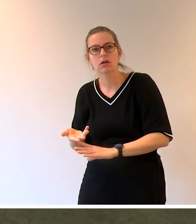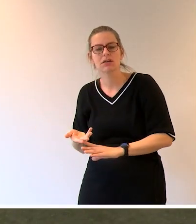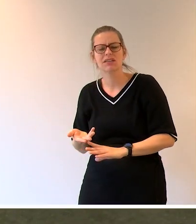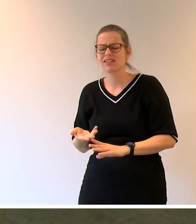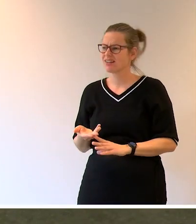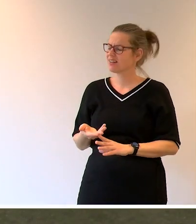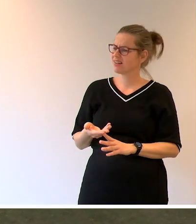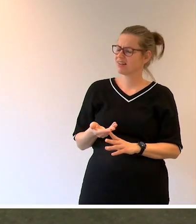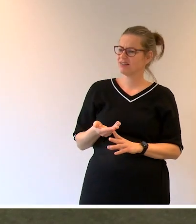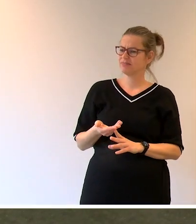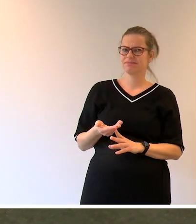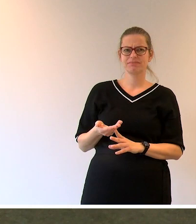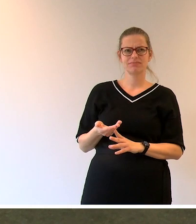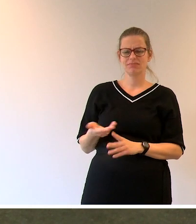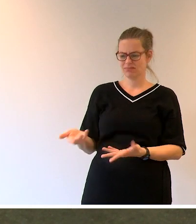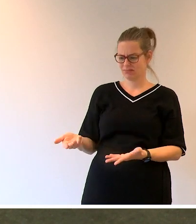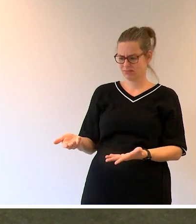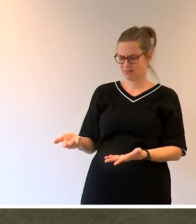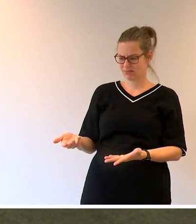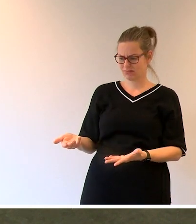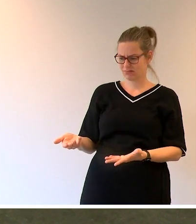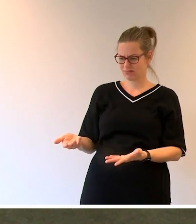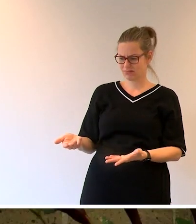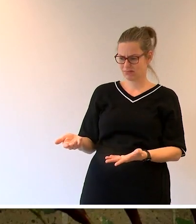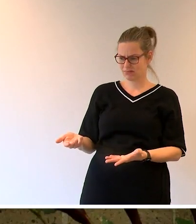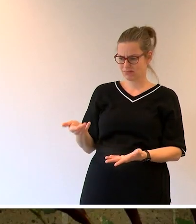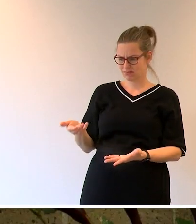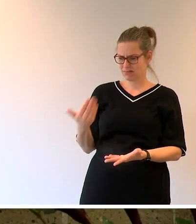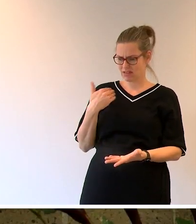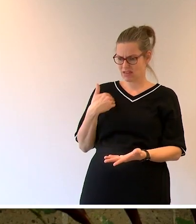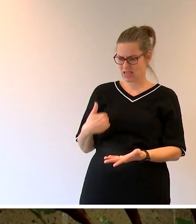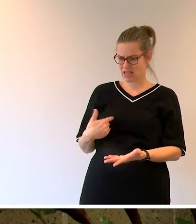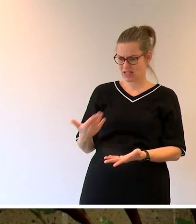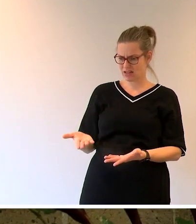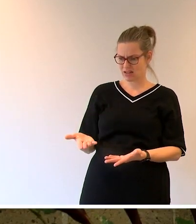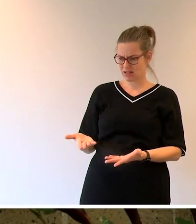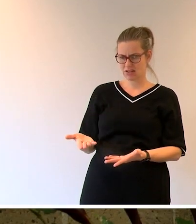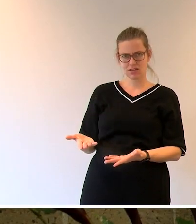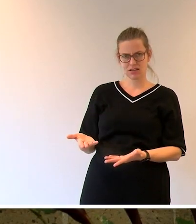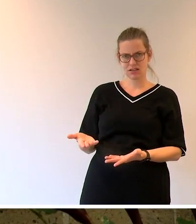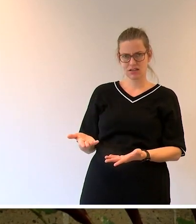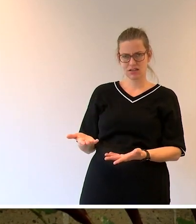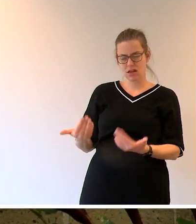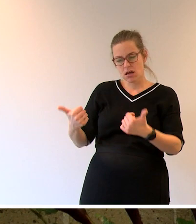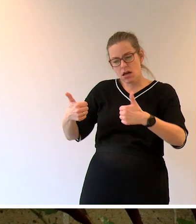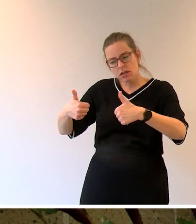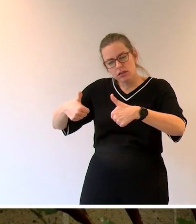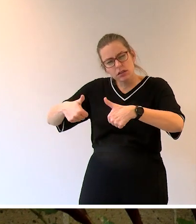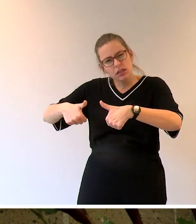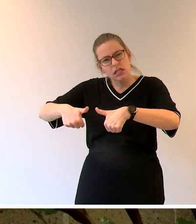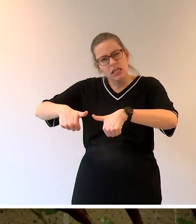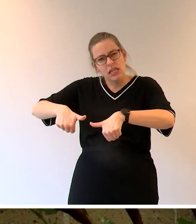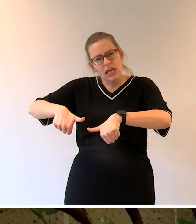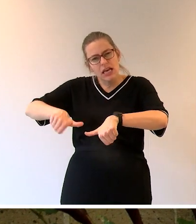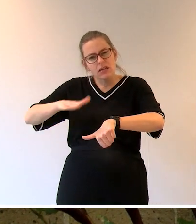Pardon? Moet dat een heer worden? De nederigheid